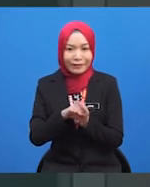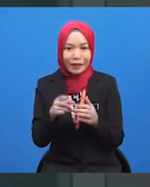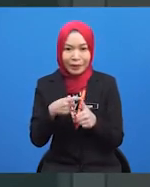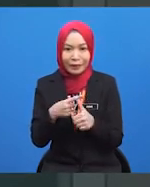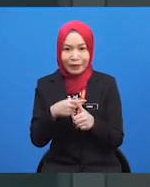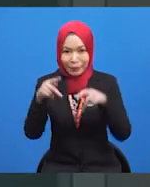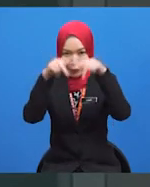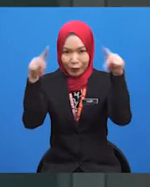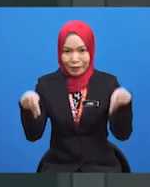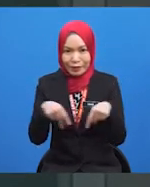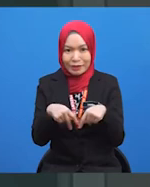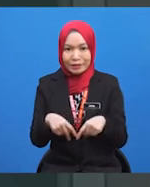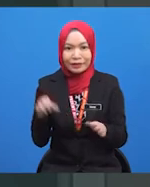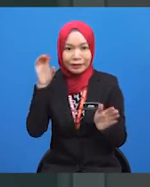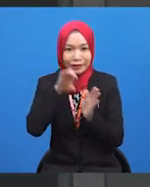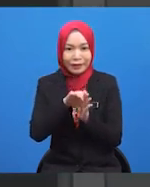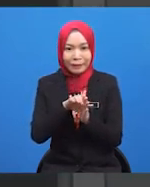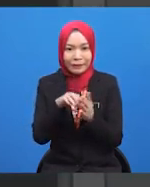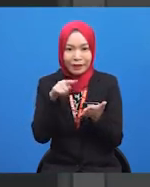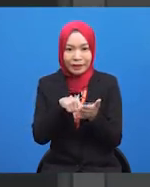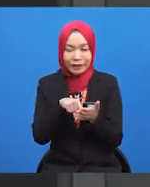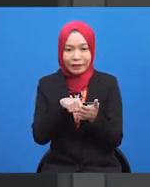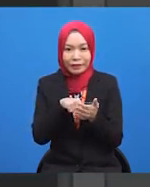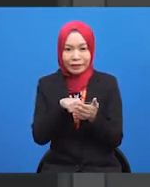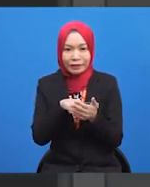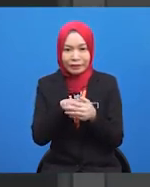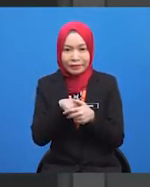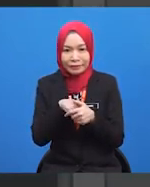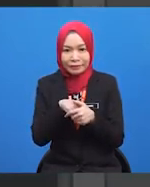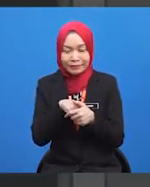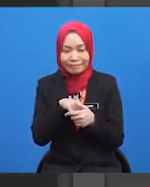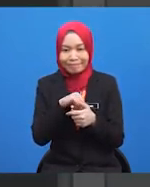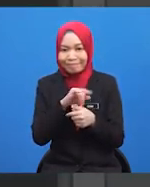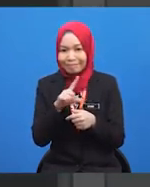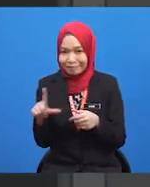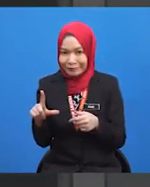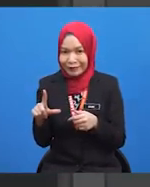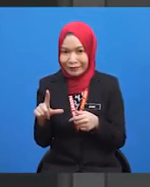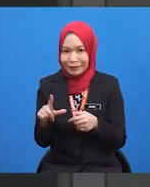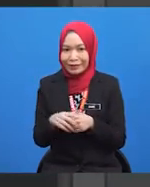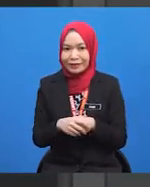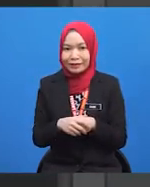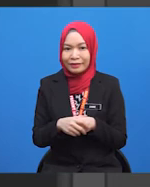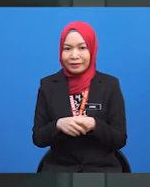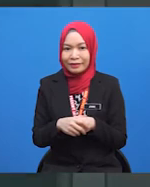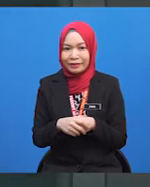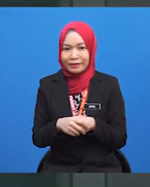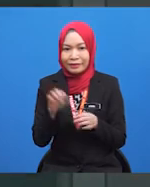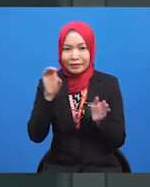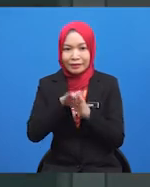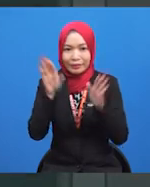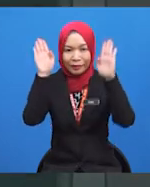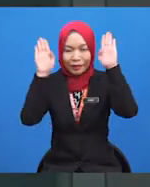poster. Gambar utama untuk poster ini adalah bendera Malaysia.